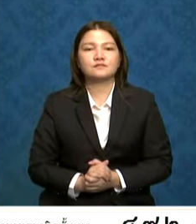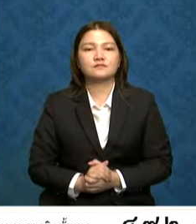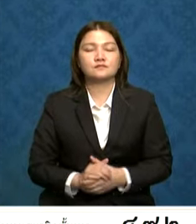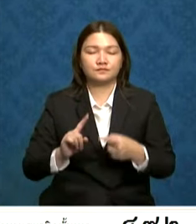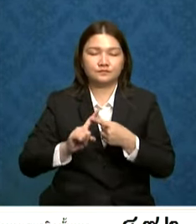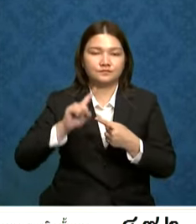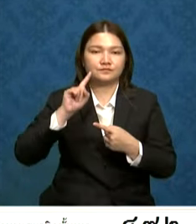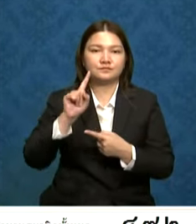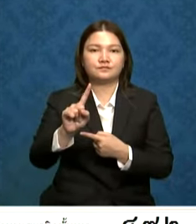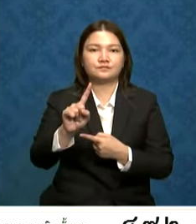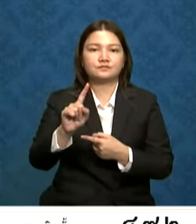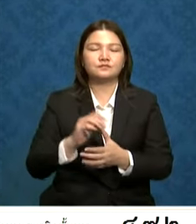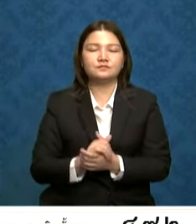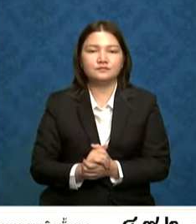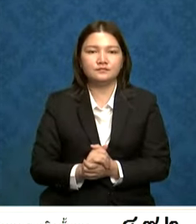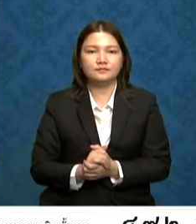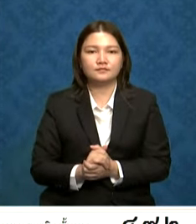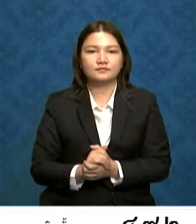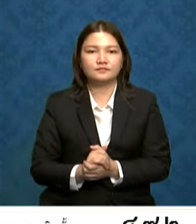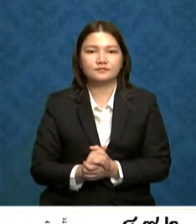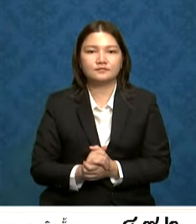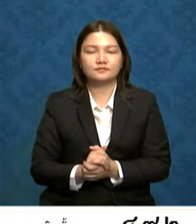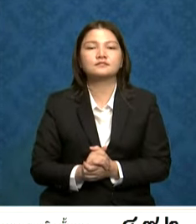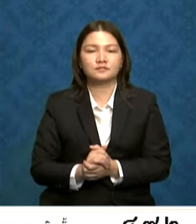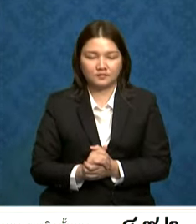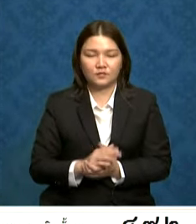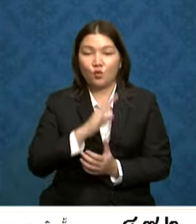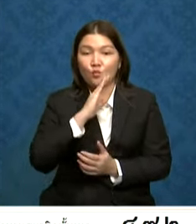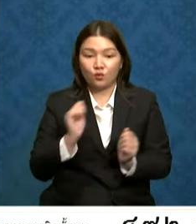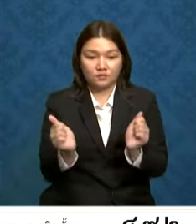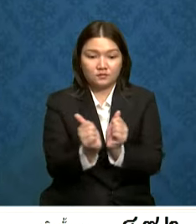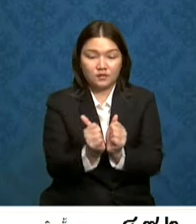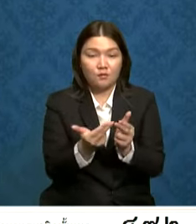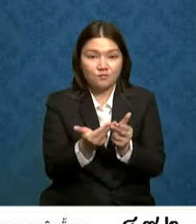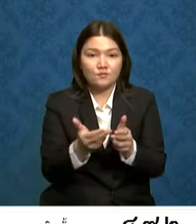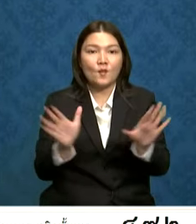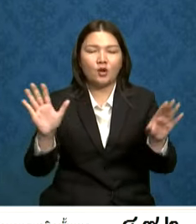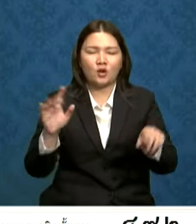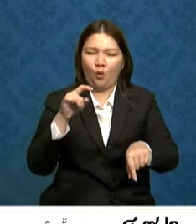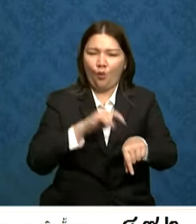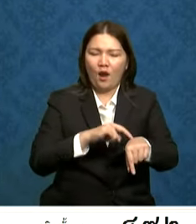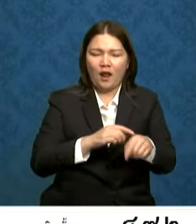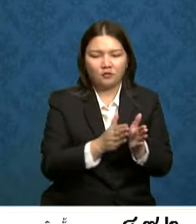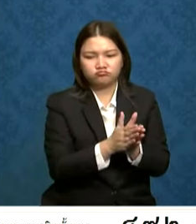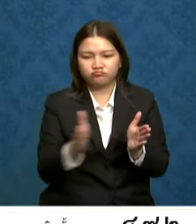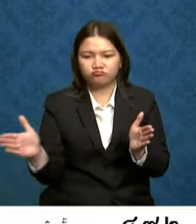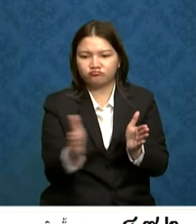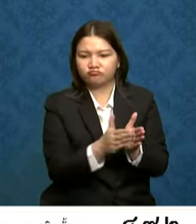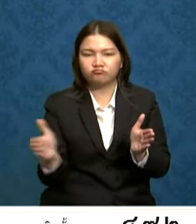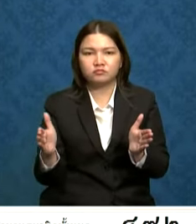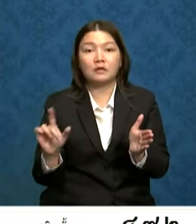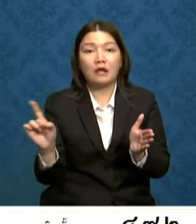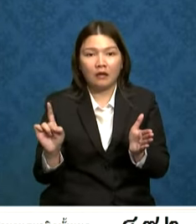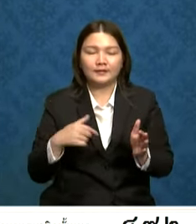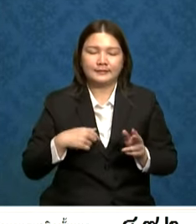ข้อที่ 1ช่วงเวลาในการนิรโทษกรรมกรรมาธิการได้ศึกษาแล้วเห็นว่า